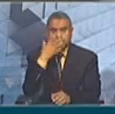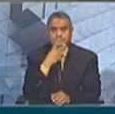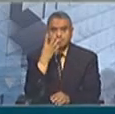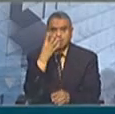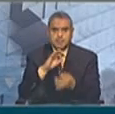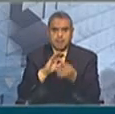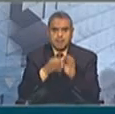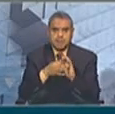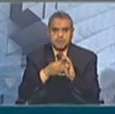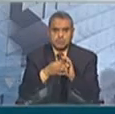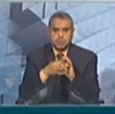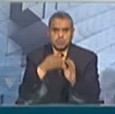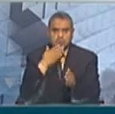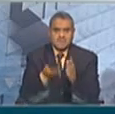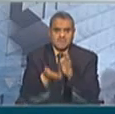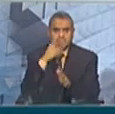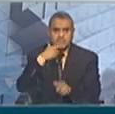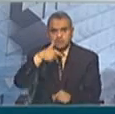4 ملايين وأكثر من